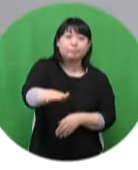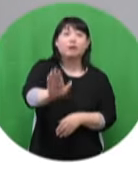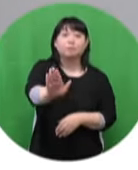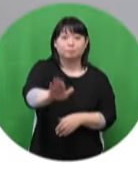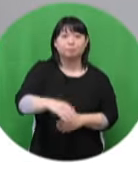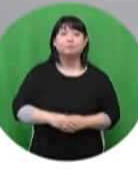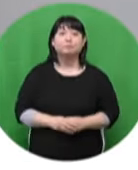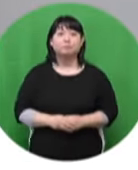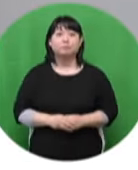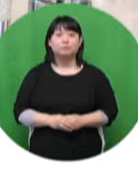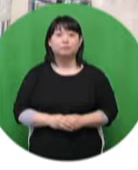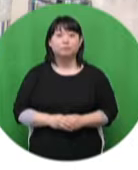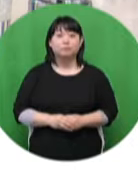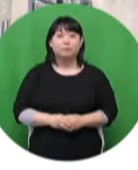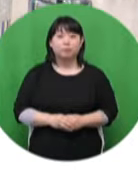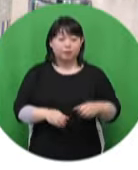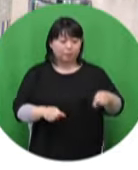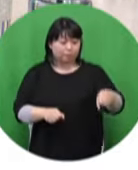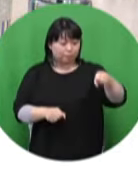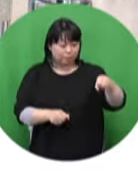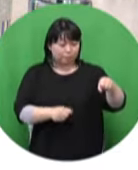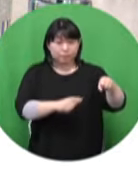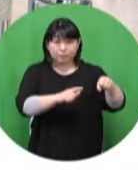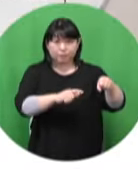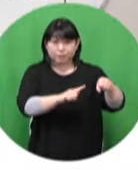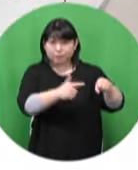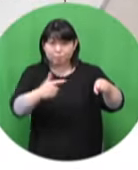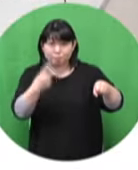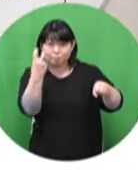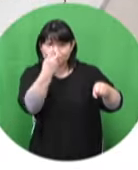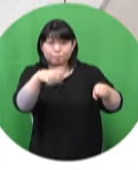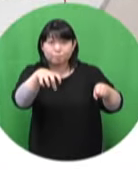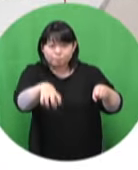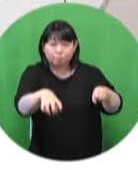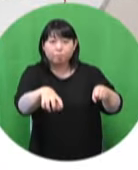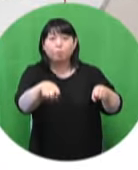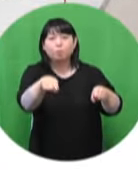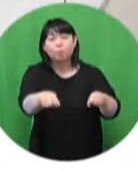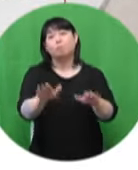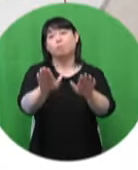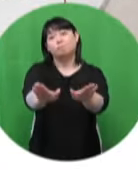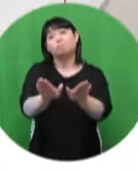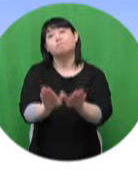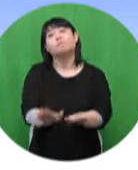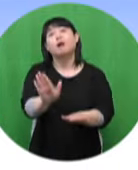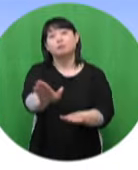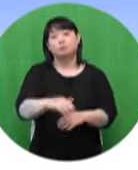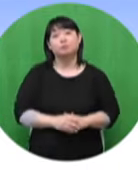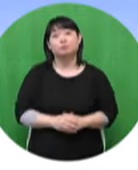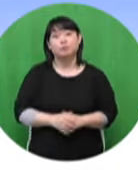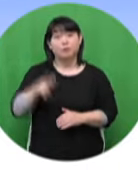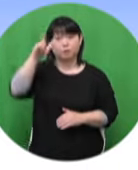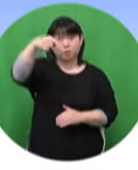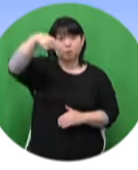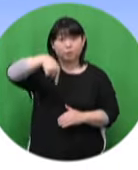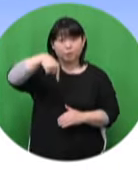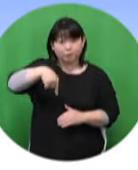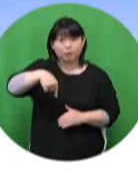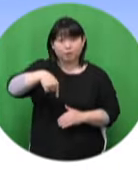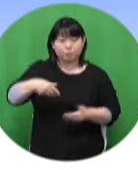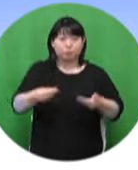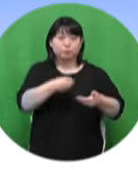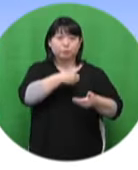ご用意しております。保安検査場につきましてもディスタンスシールを設置しております。機内では